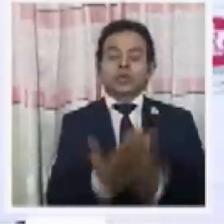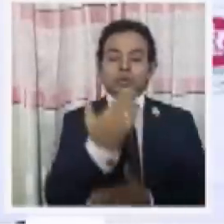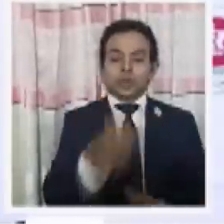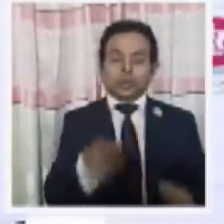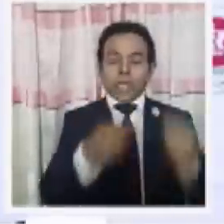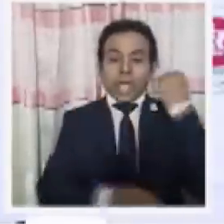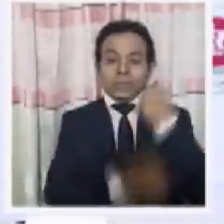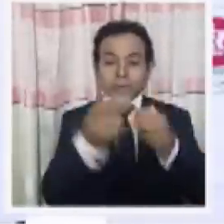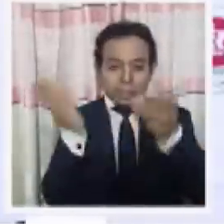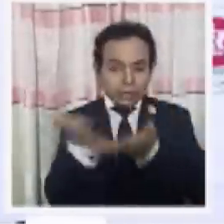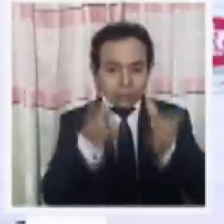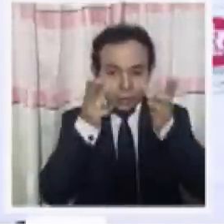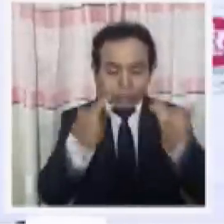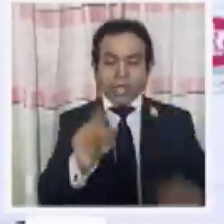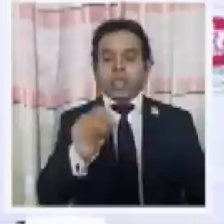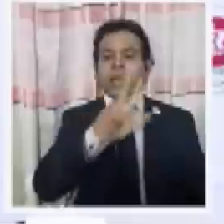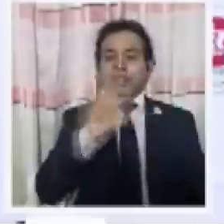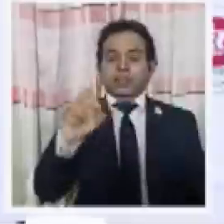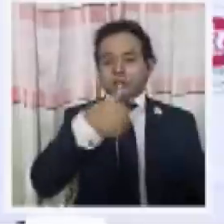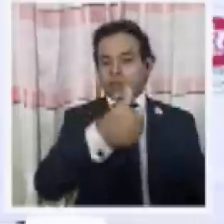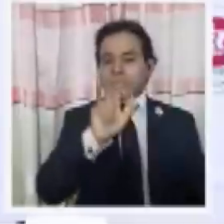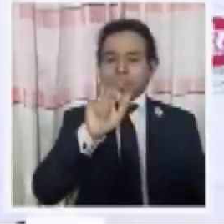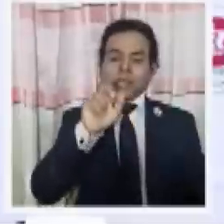সংখ্যা 115টি।